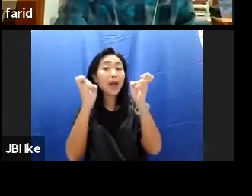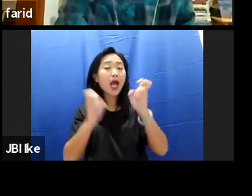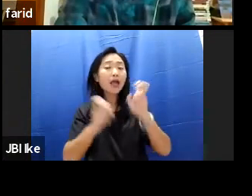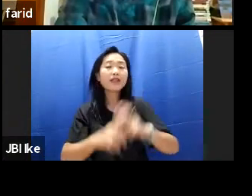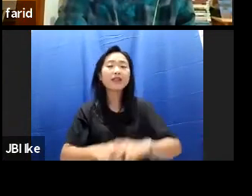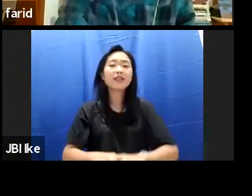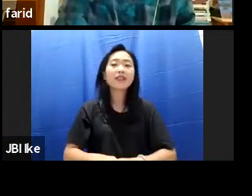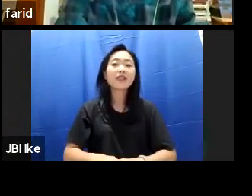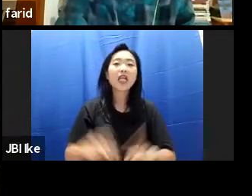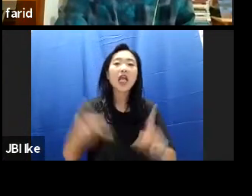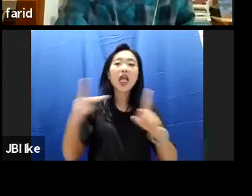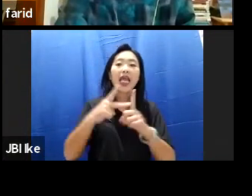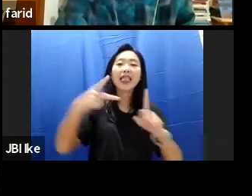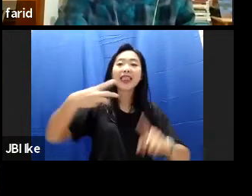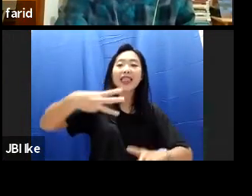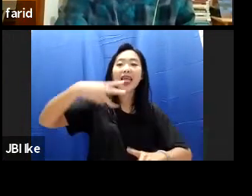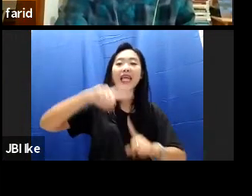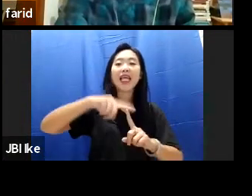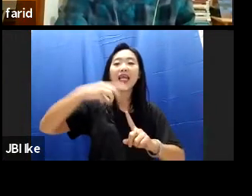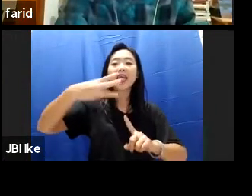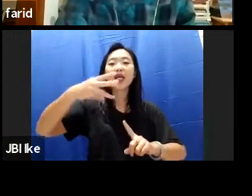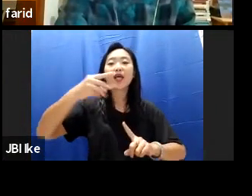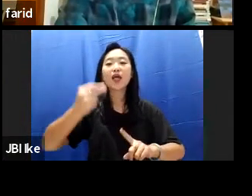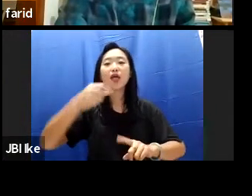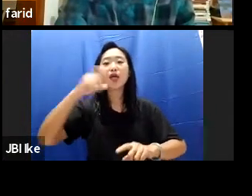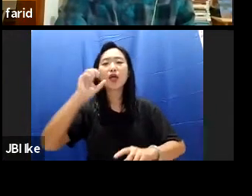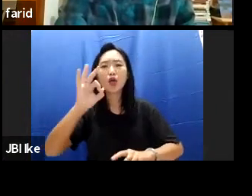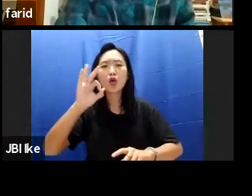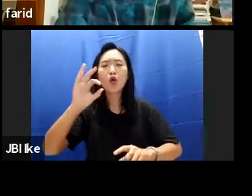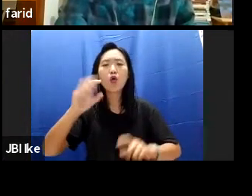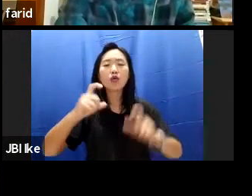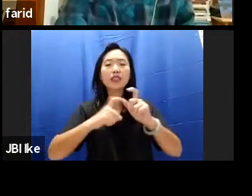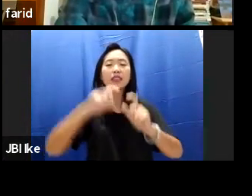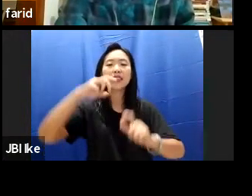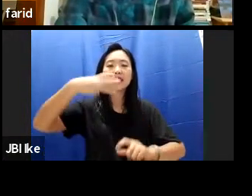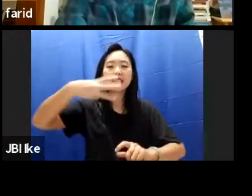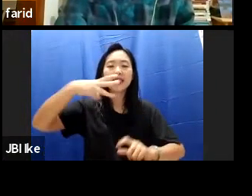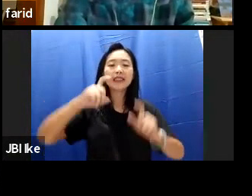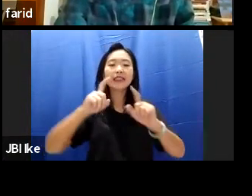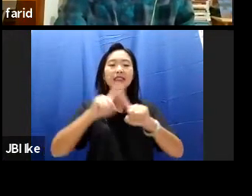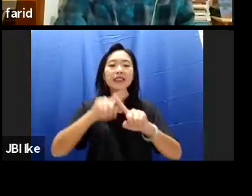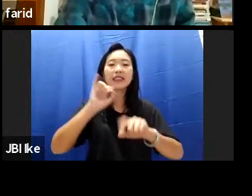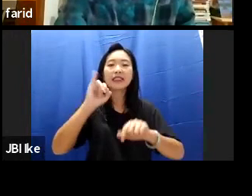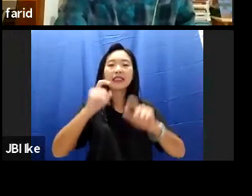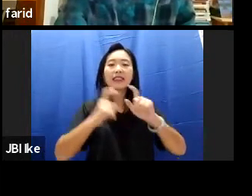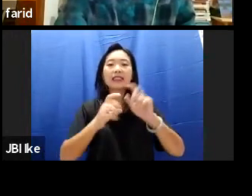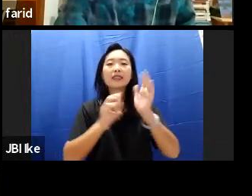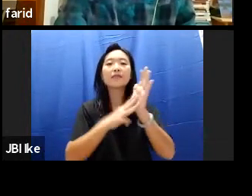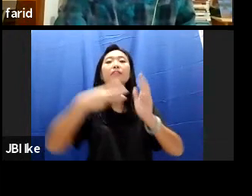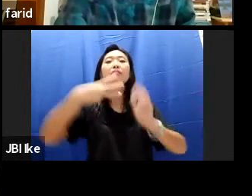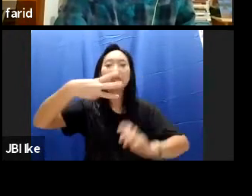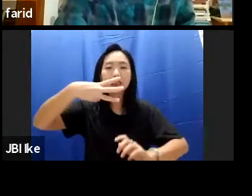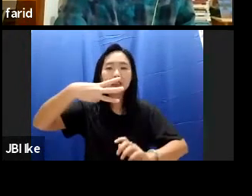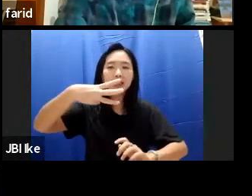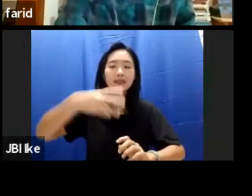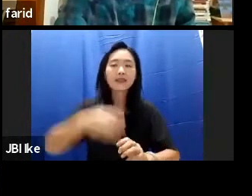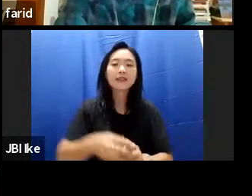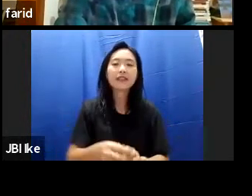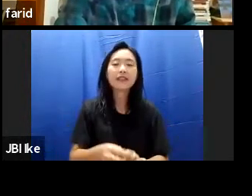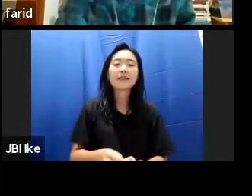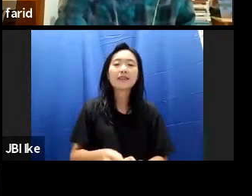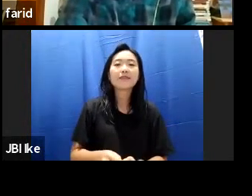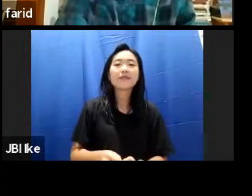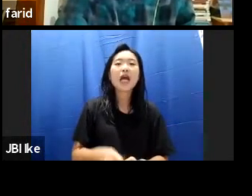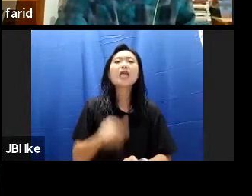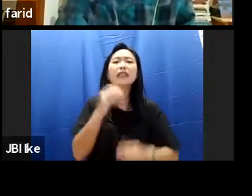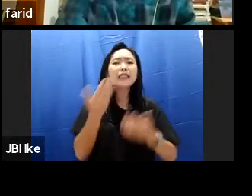pendidikan tinggi atau di kampus dan di universitas. Biasanya Let's Talk selalu mendiskusikan gitu ya, apa sih research